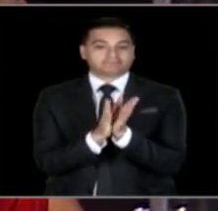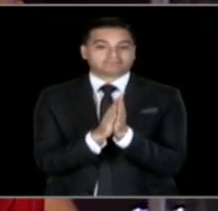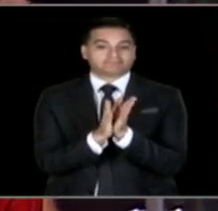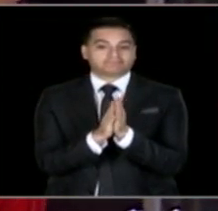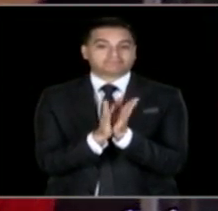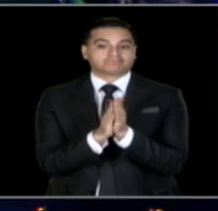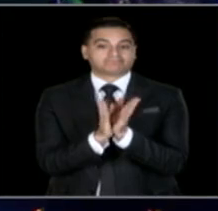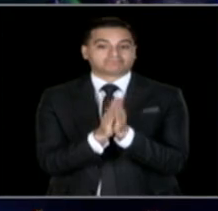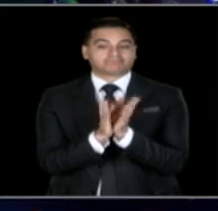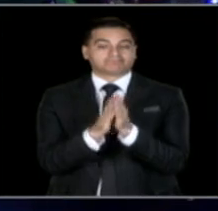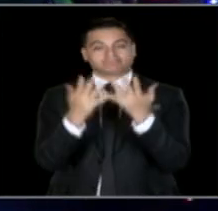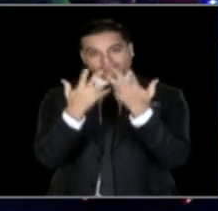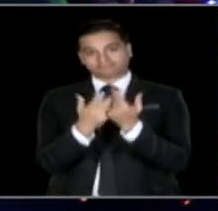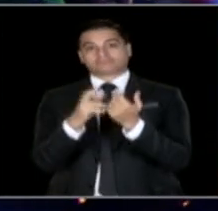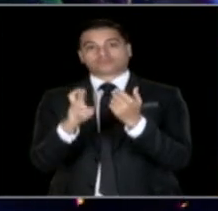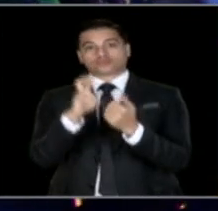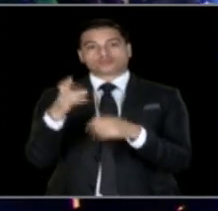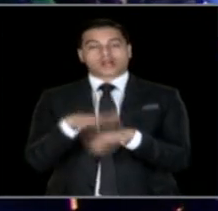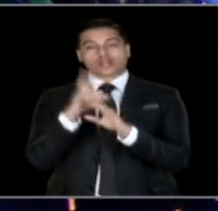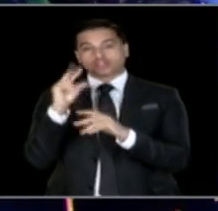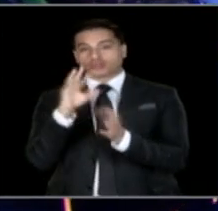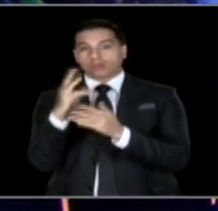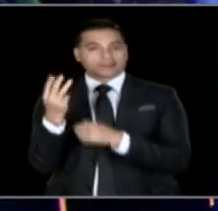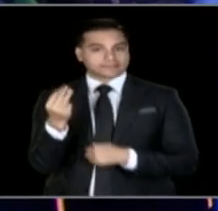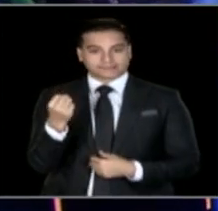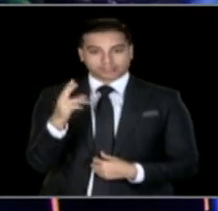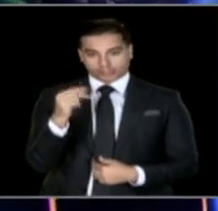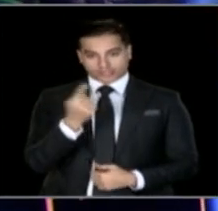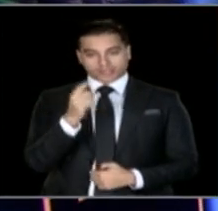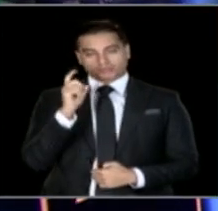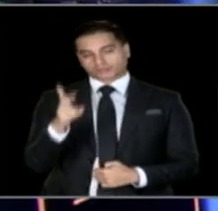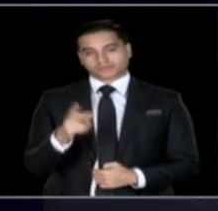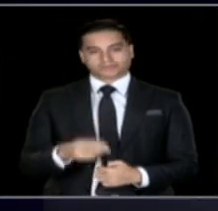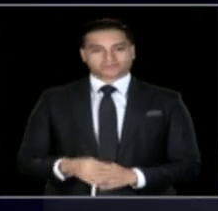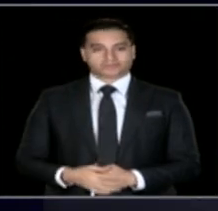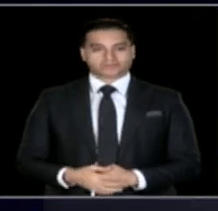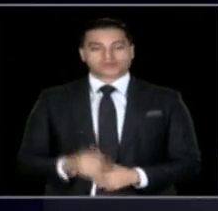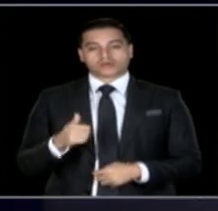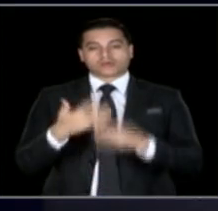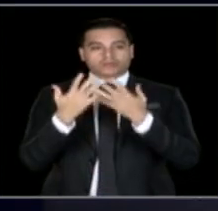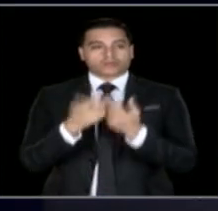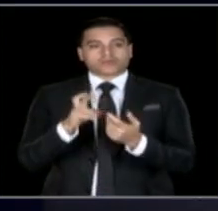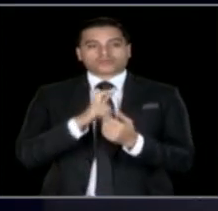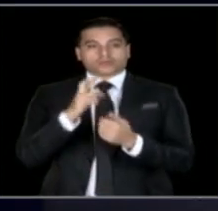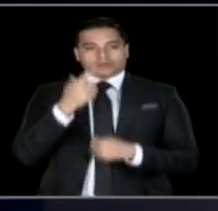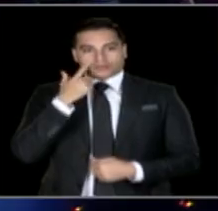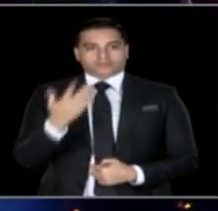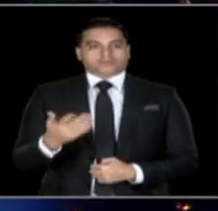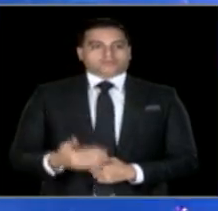قدرات ذهنية، سؤال بـ20 نقطة ولا بـ30 نقطة؟ 20 نقطة. قدرات ذهنية، والسؤال